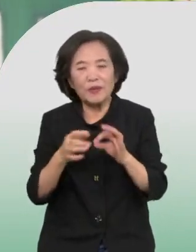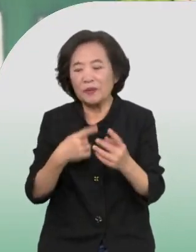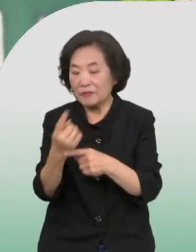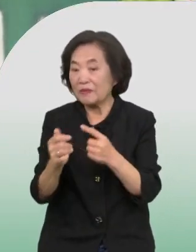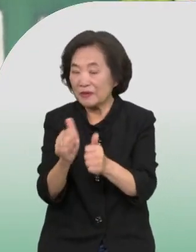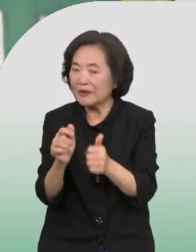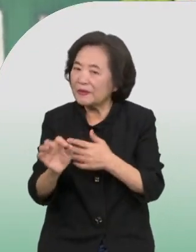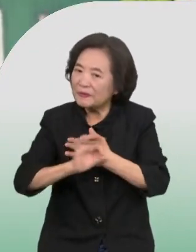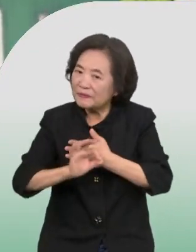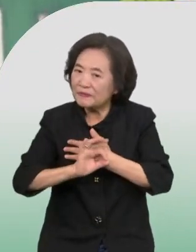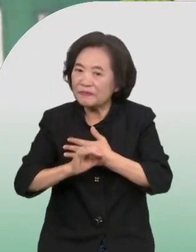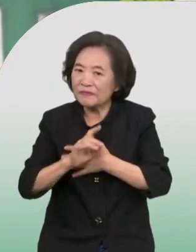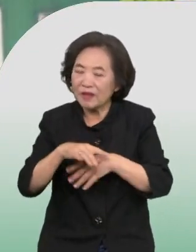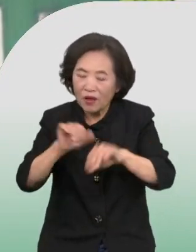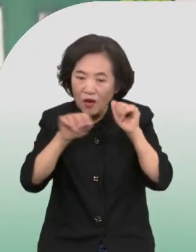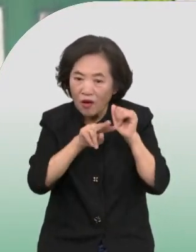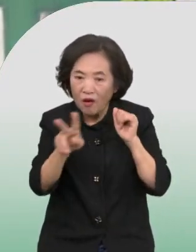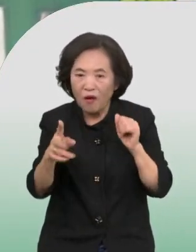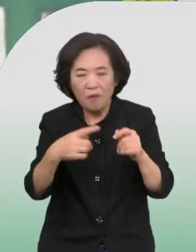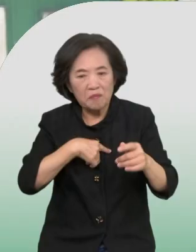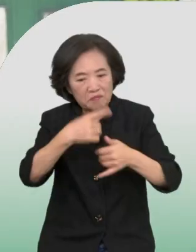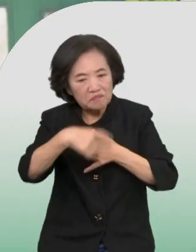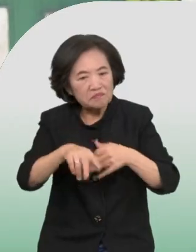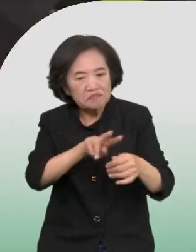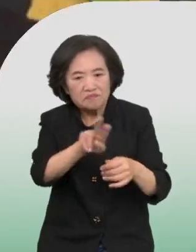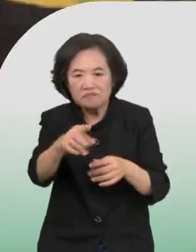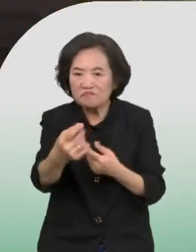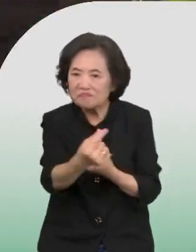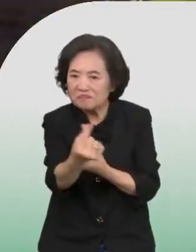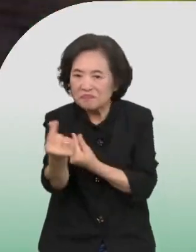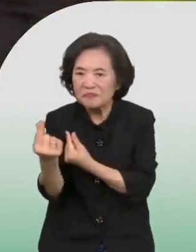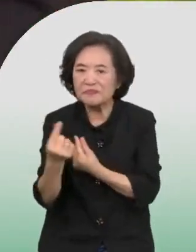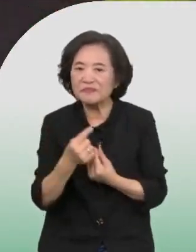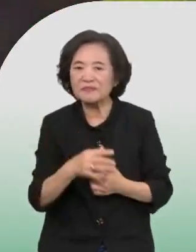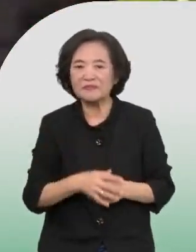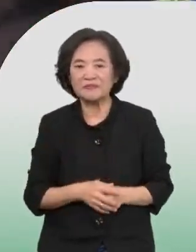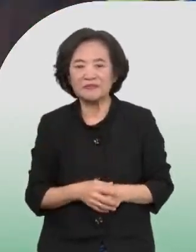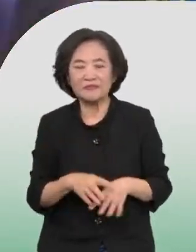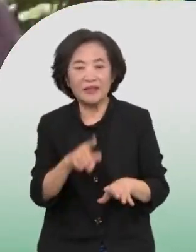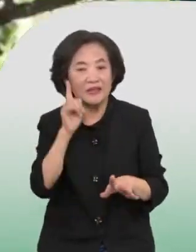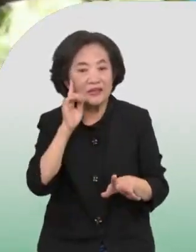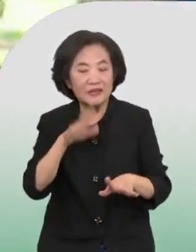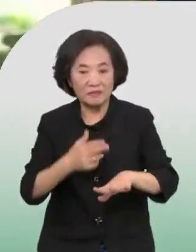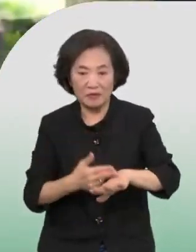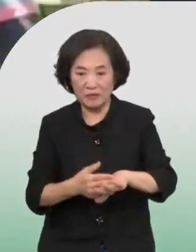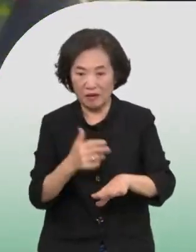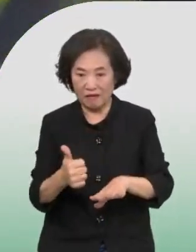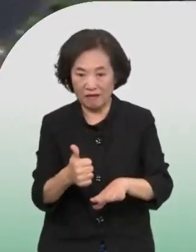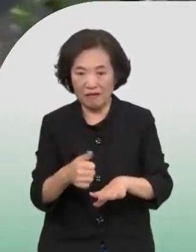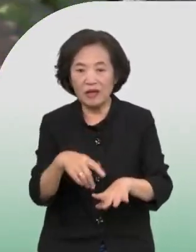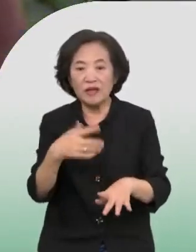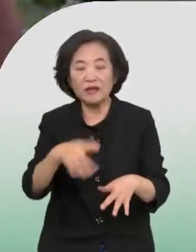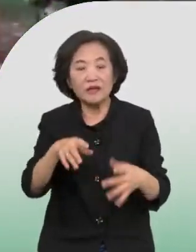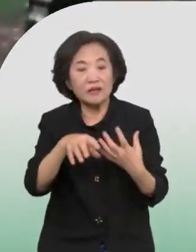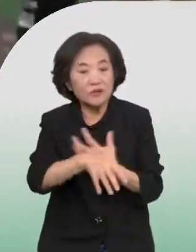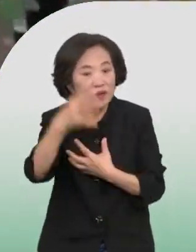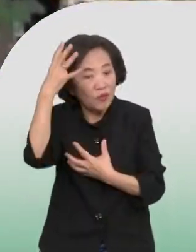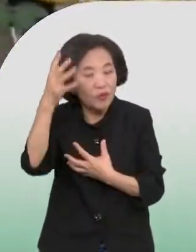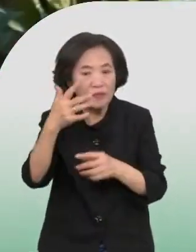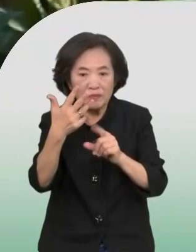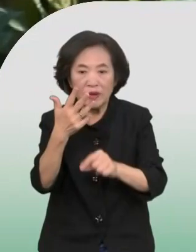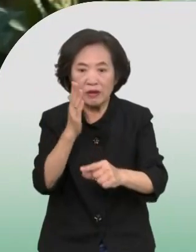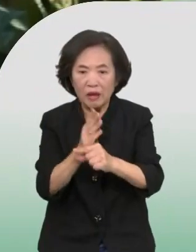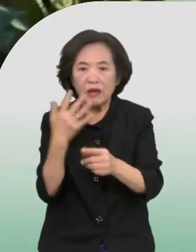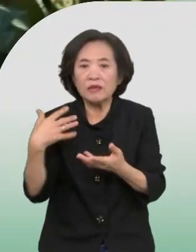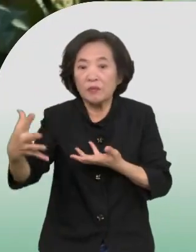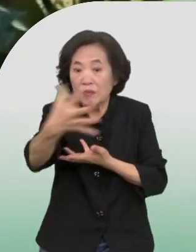比赛看看啊，然后了解一下自己跟别人的东西的差异。 也因为造手技术发达，水米部分云担油到半夜中就已